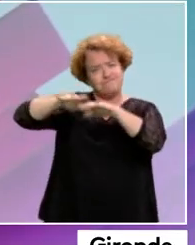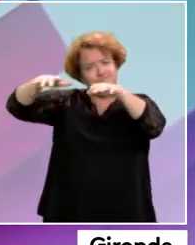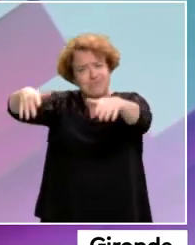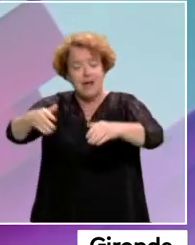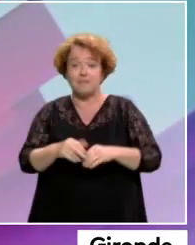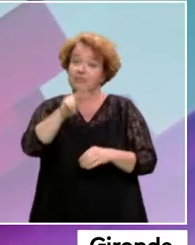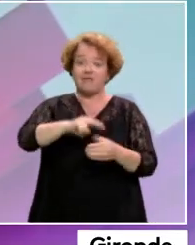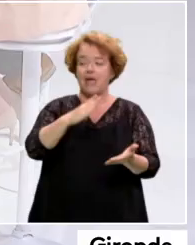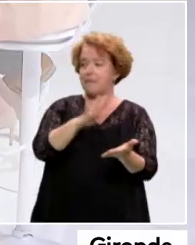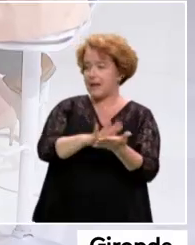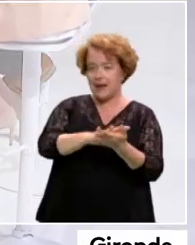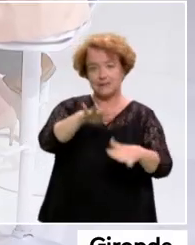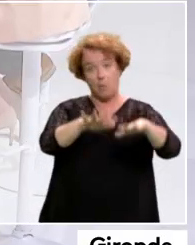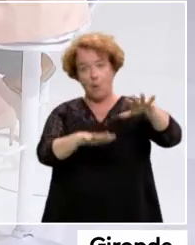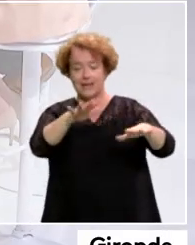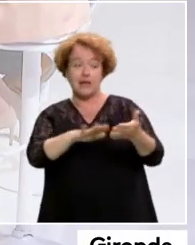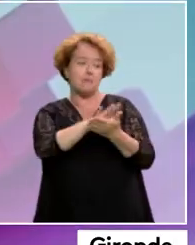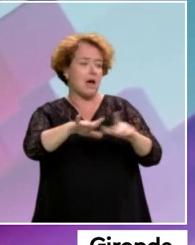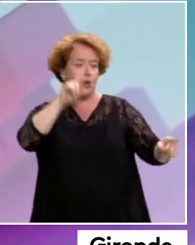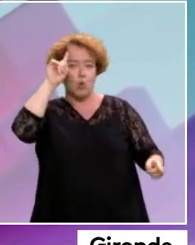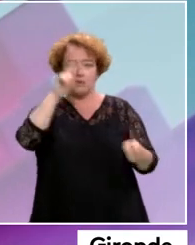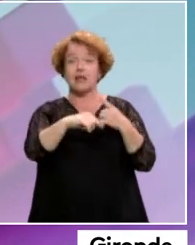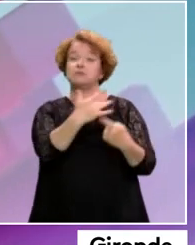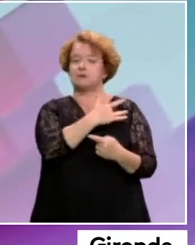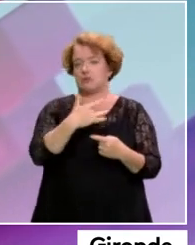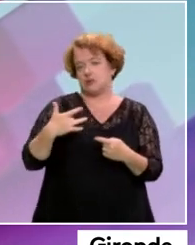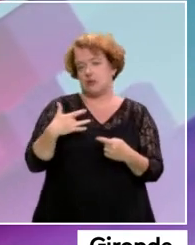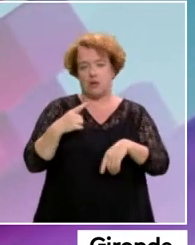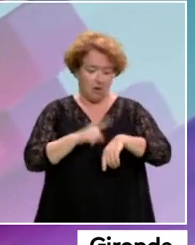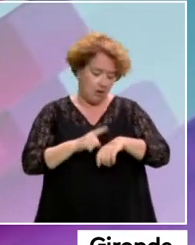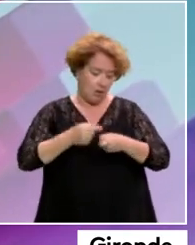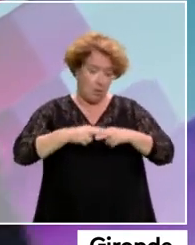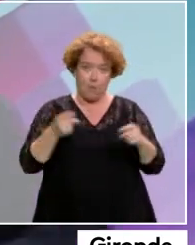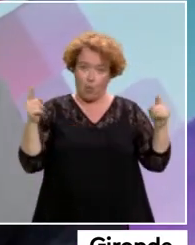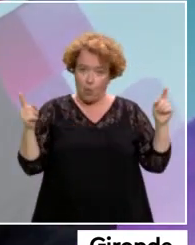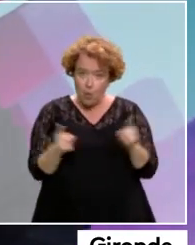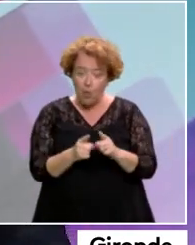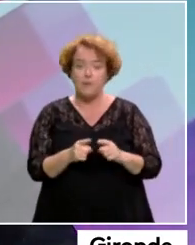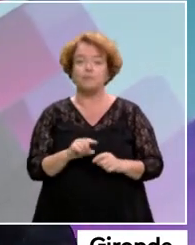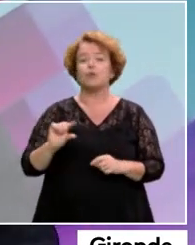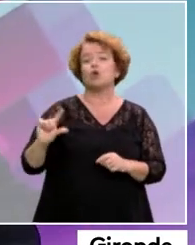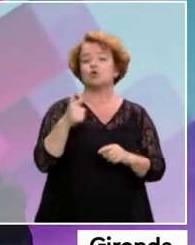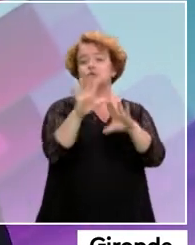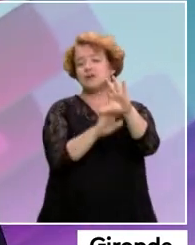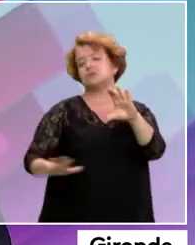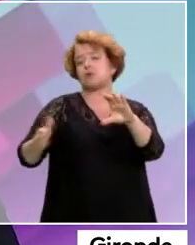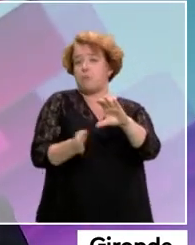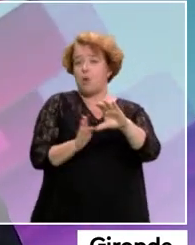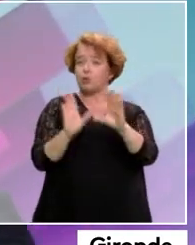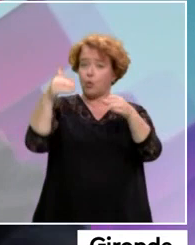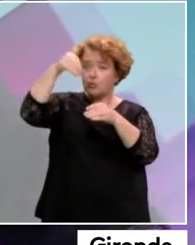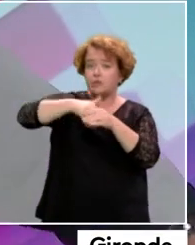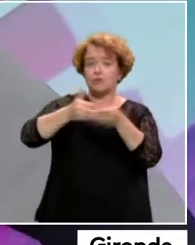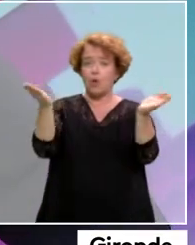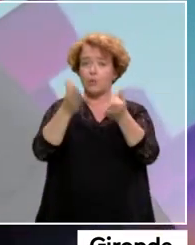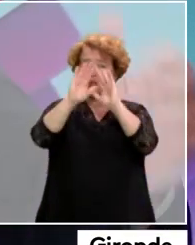en parlant de la santé il nous reste peu de temps s'il vous plaît dans la circonscription de la deuxième de Bordeaux il y a le CHU de l'hôpital Pellegrin vous le